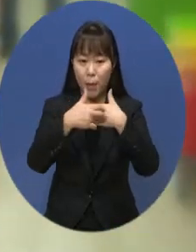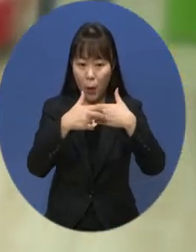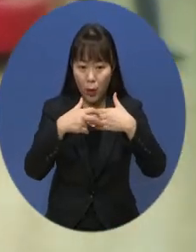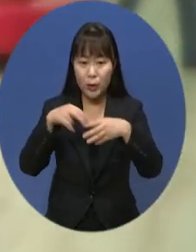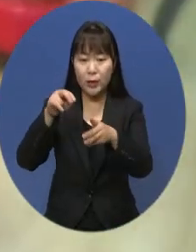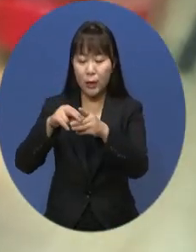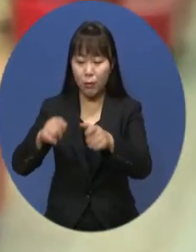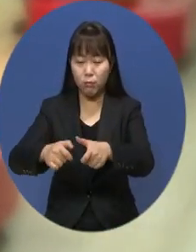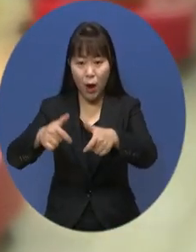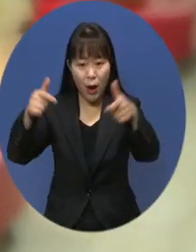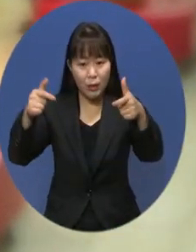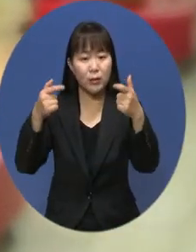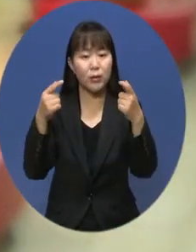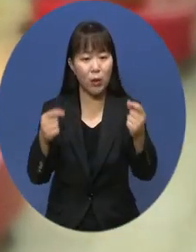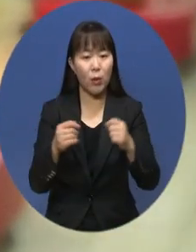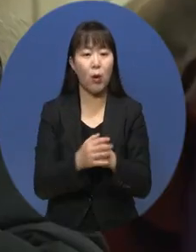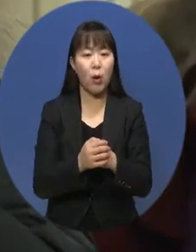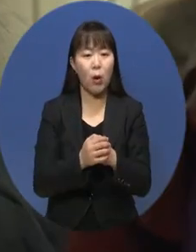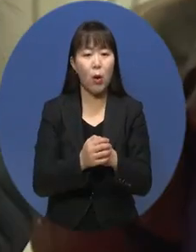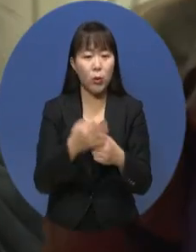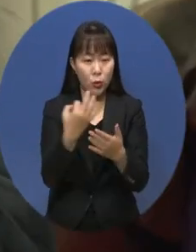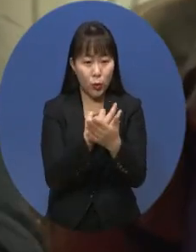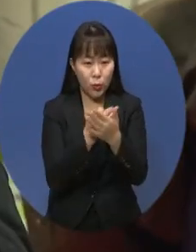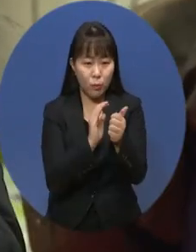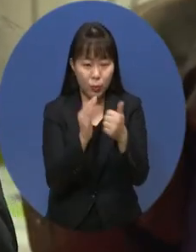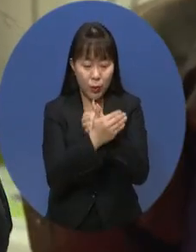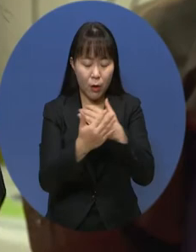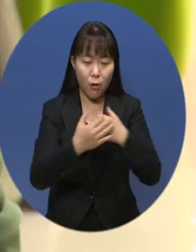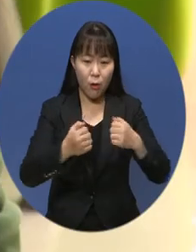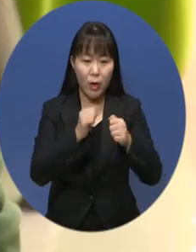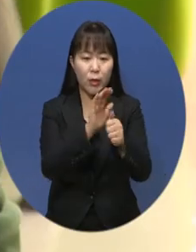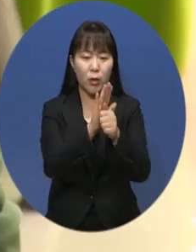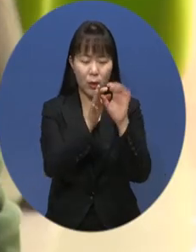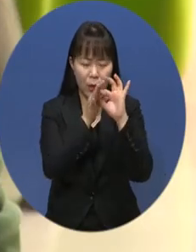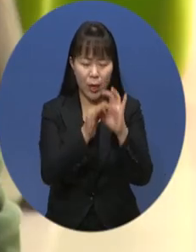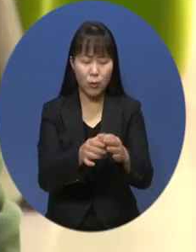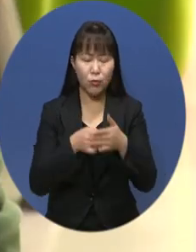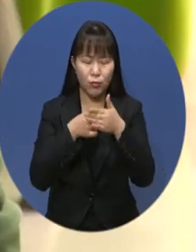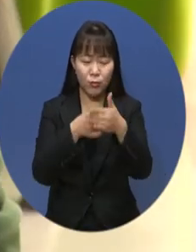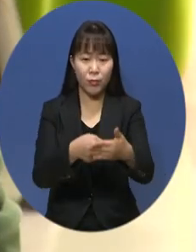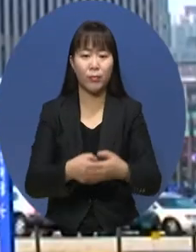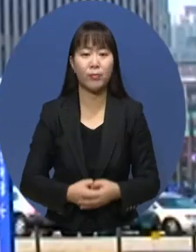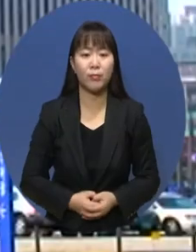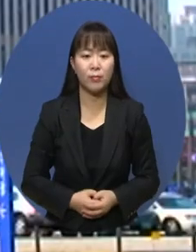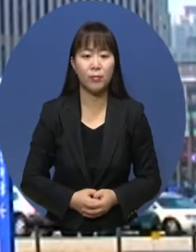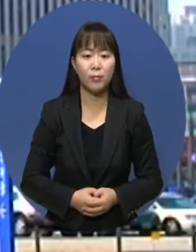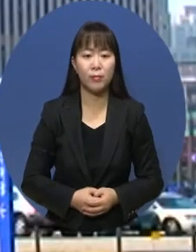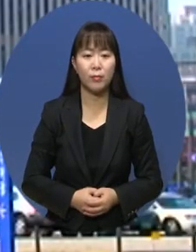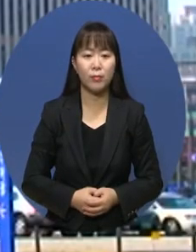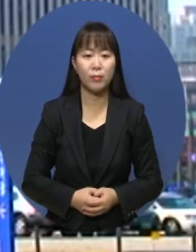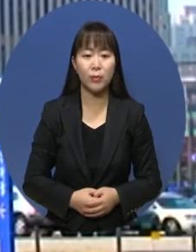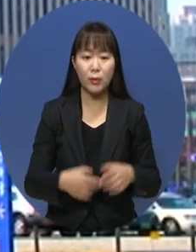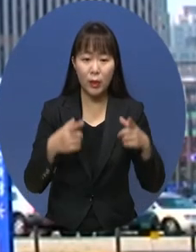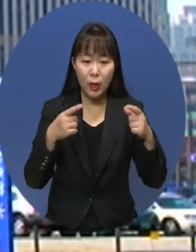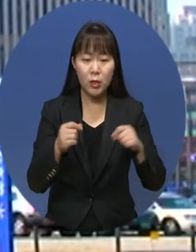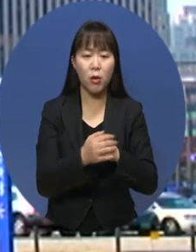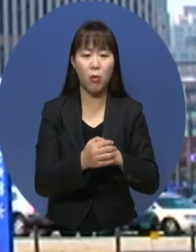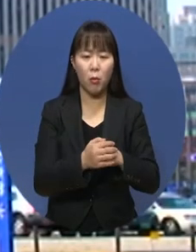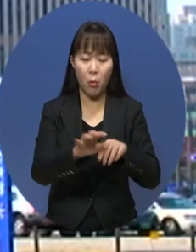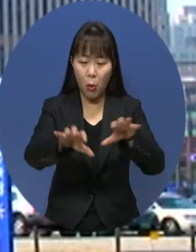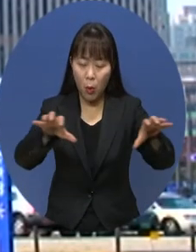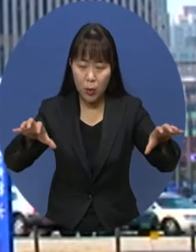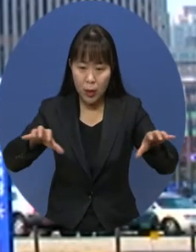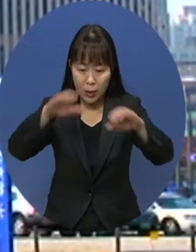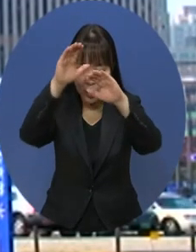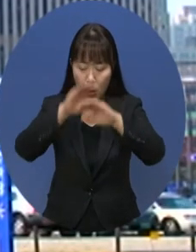센터를 확대하는 등 소득보장 과 건강 지원도 계속 추진합니다 보건복지부는 현장의 목소리를